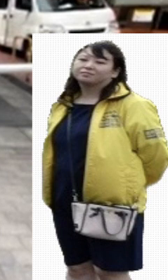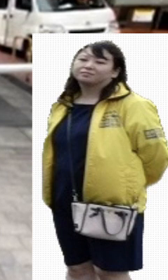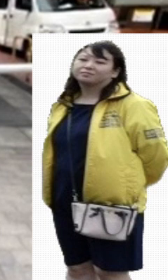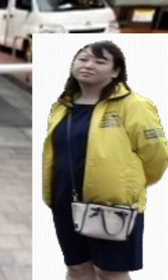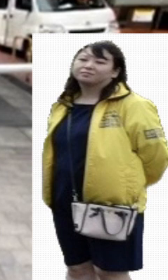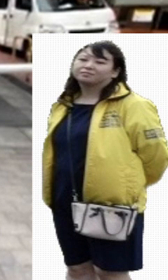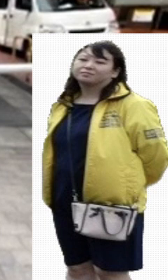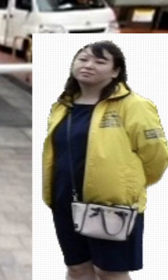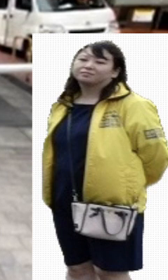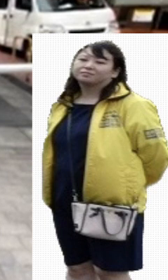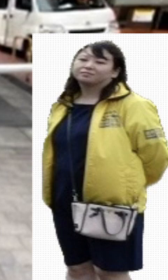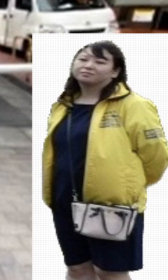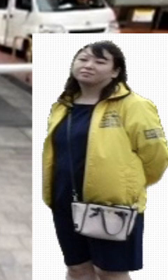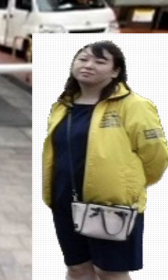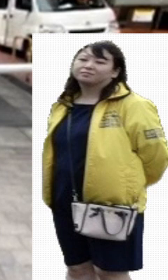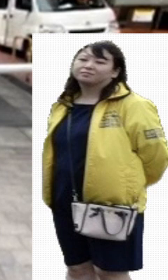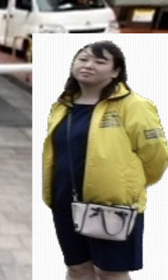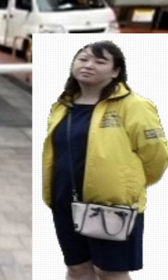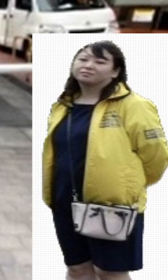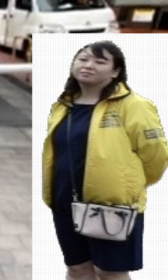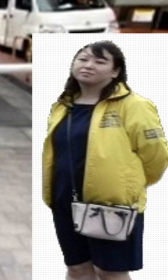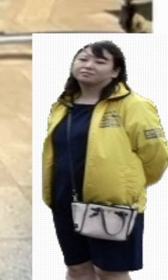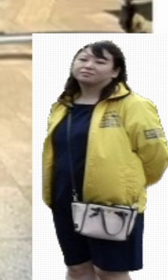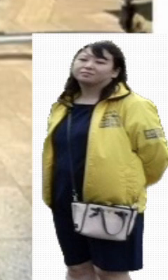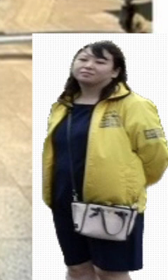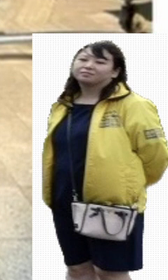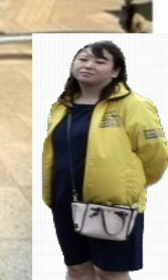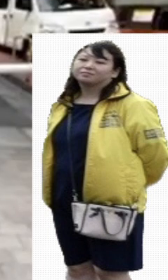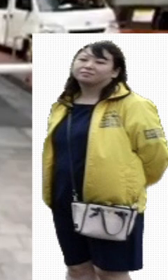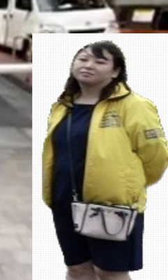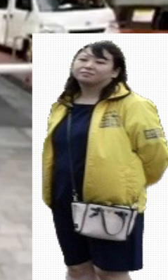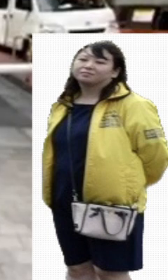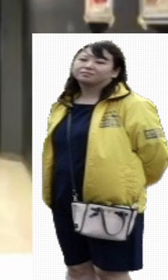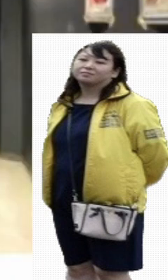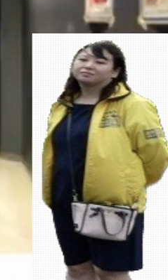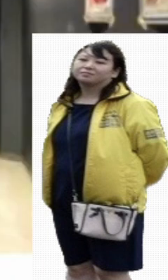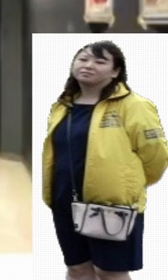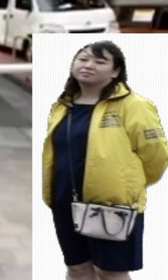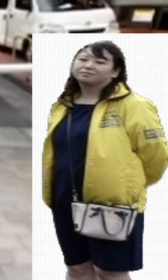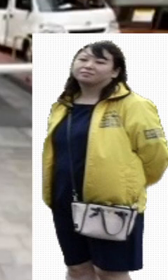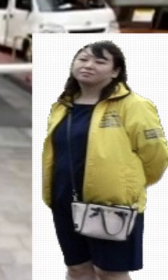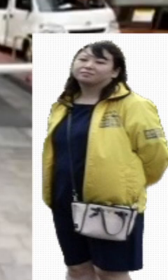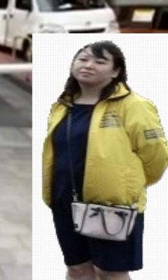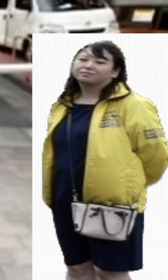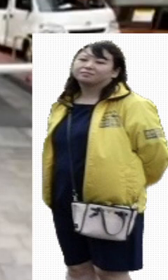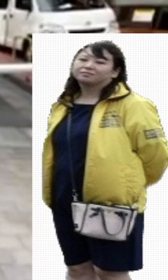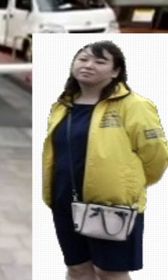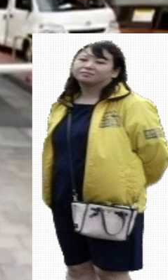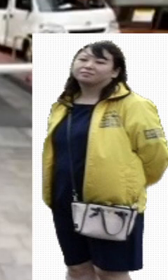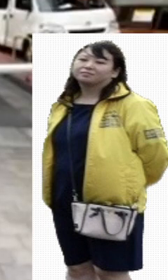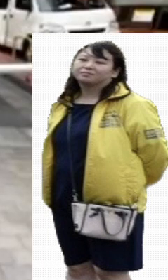子の方が通行できるサイズにするべきと考えます。今こちらにはポール型のハードルの事例を投影させていただきました